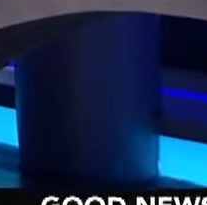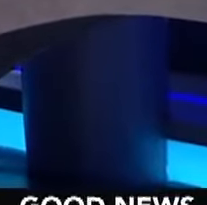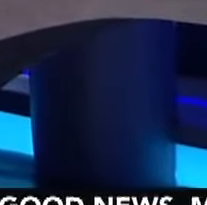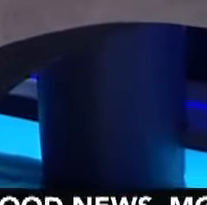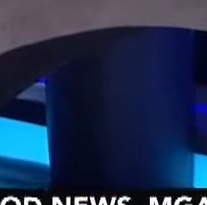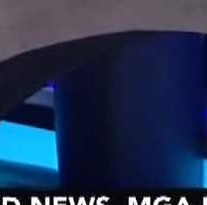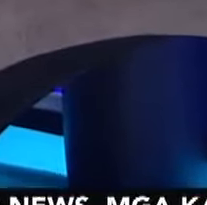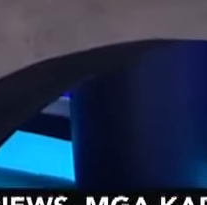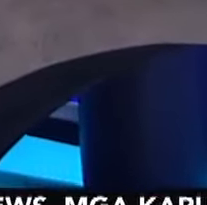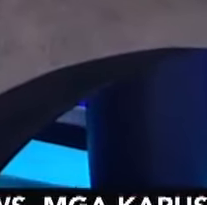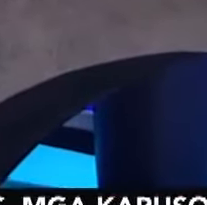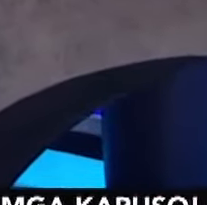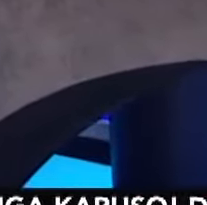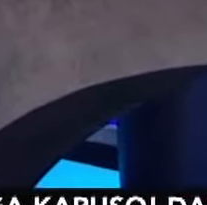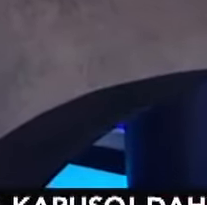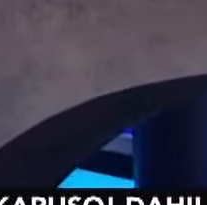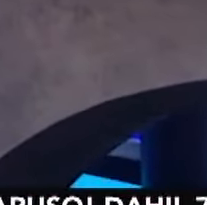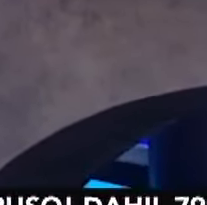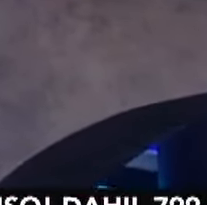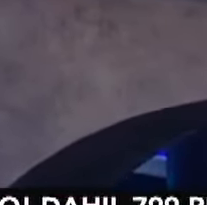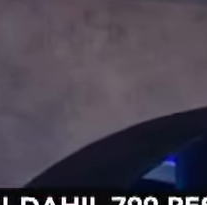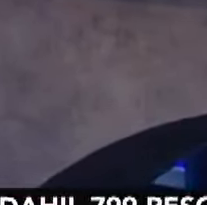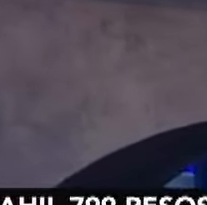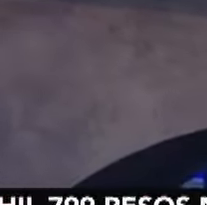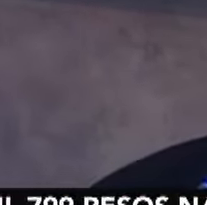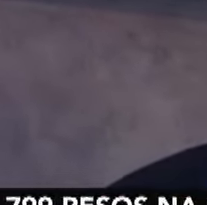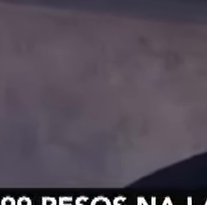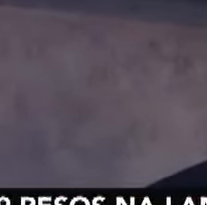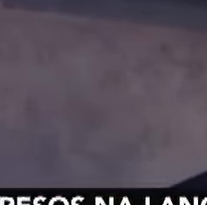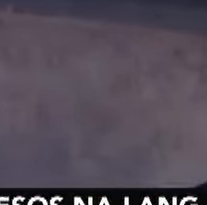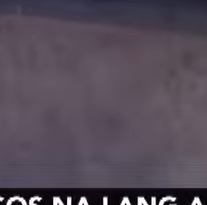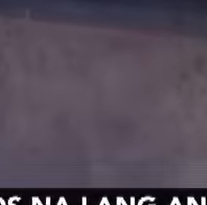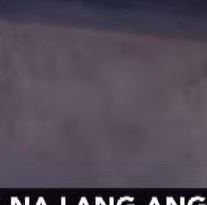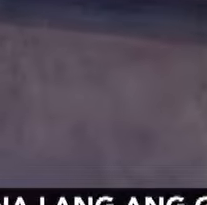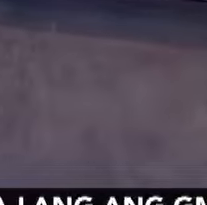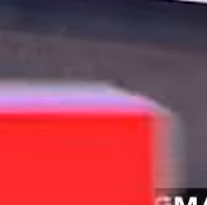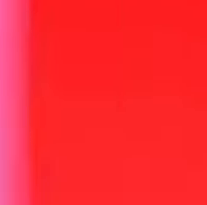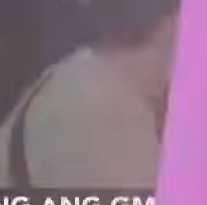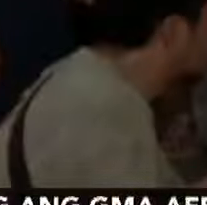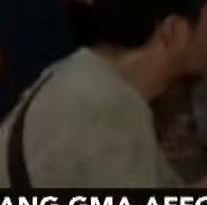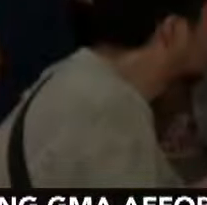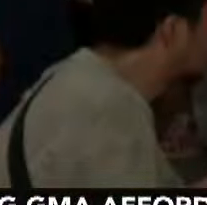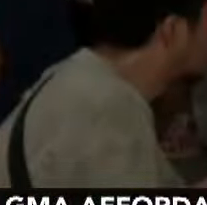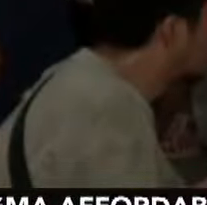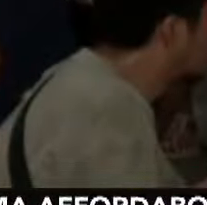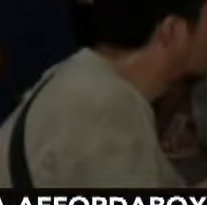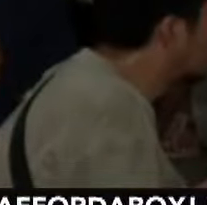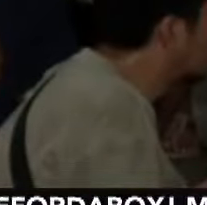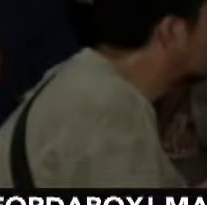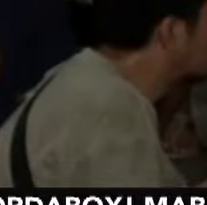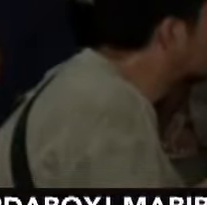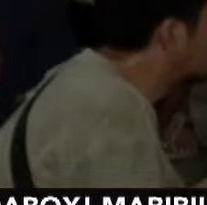muling paglilibing sa labi. Mula sa Marikina, nakatutok live si Von Aquino. Von.